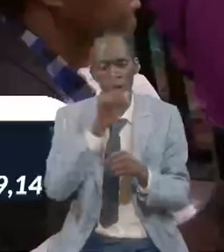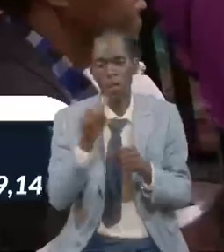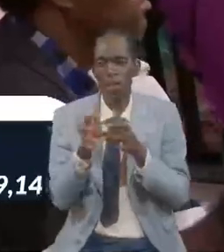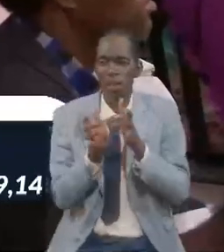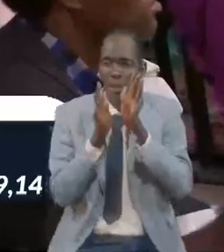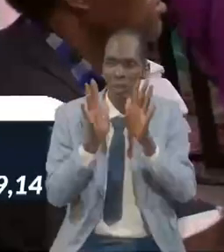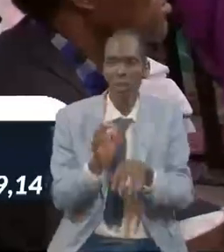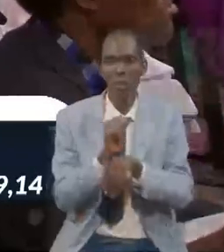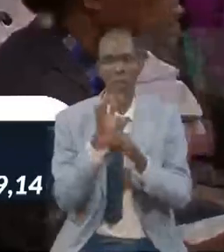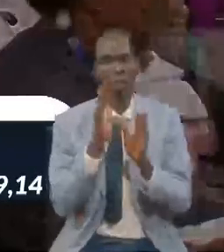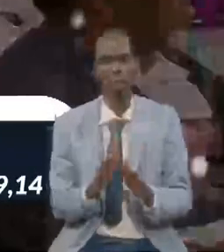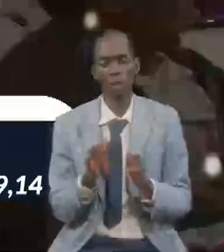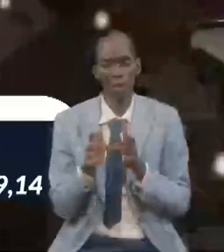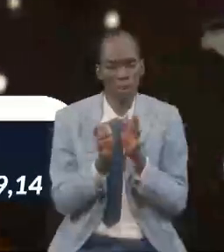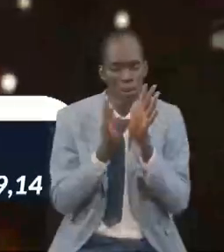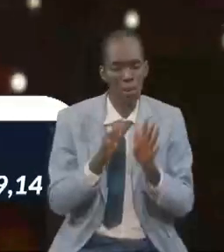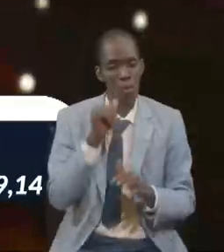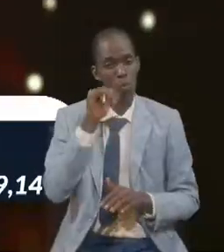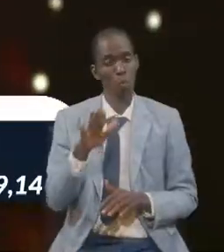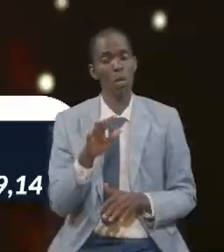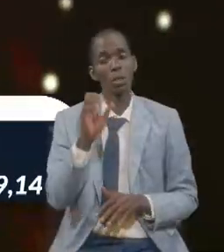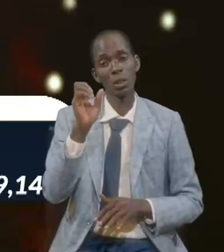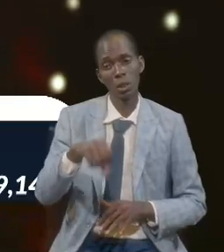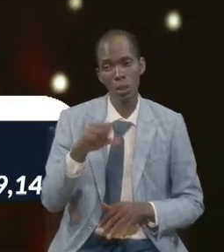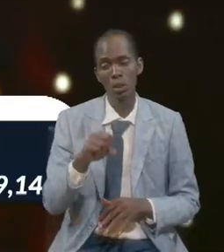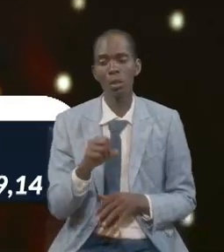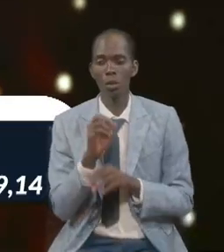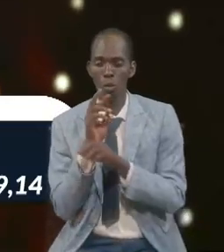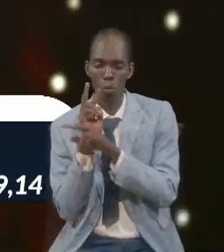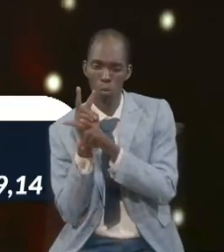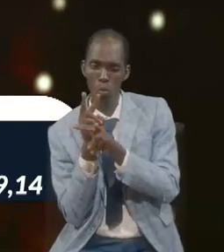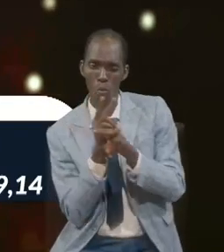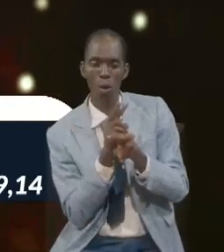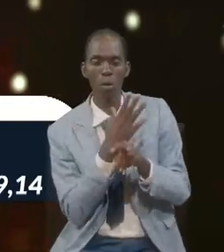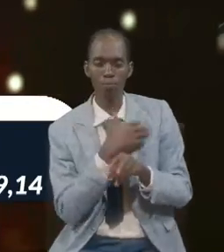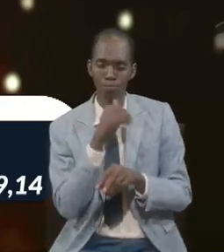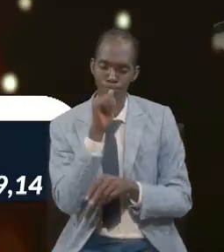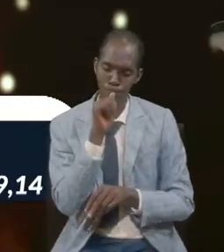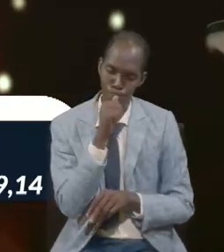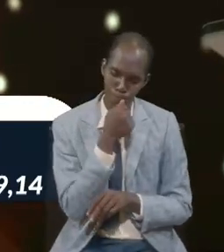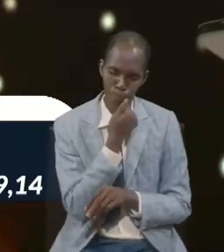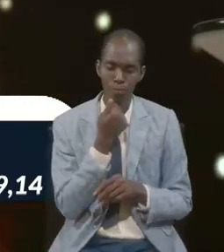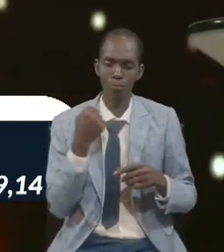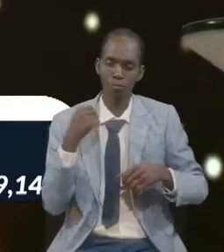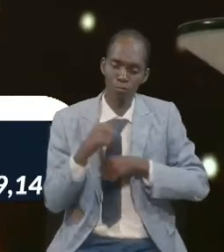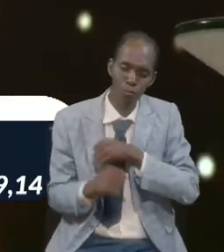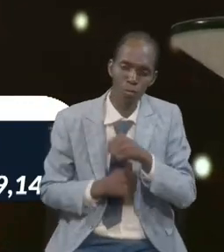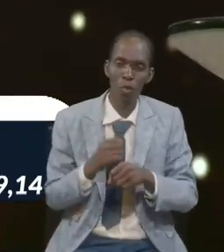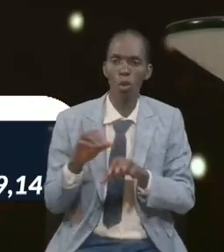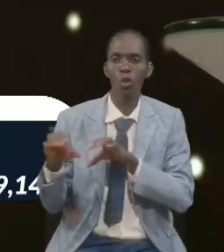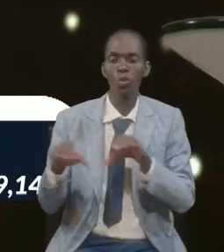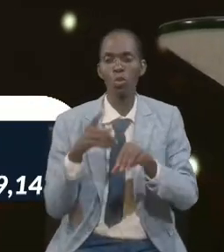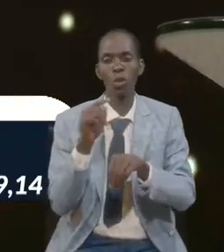des souffrances pour la femme ouvrière chrétienne, pour l'homme chrétien. Supporte les afflictions. Fais l'œuvre